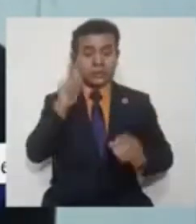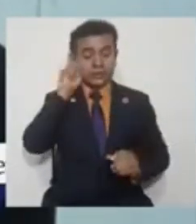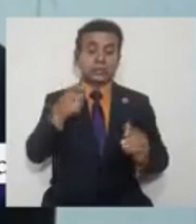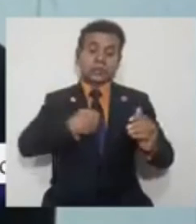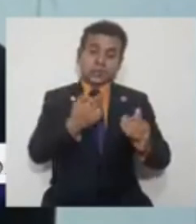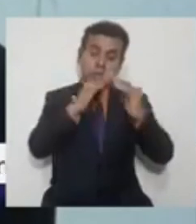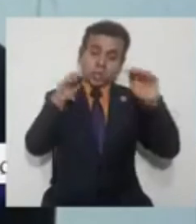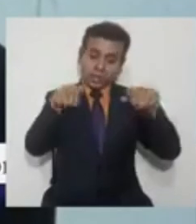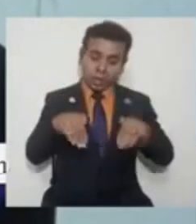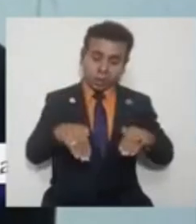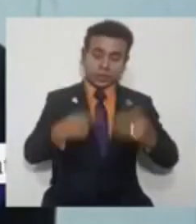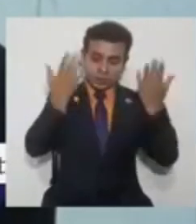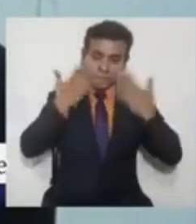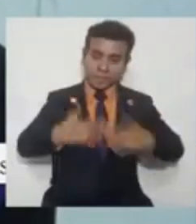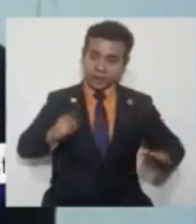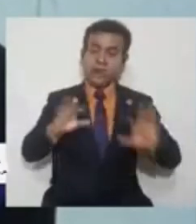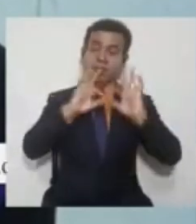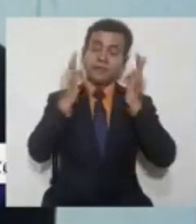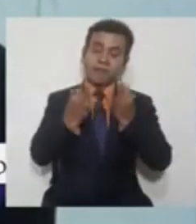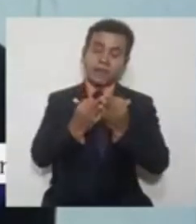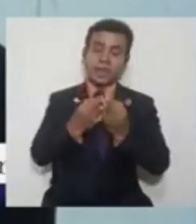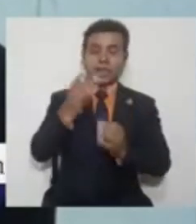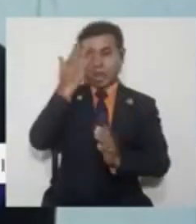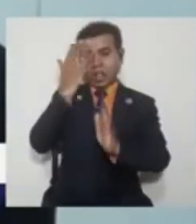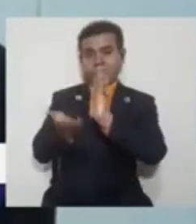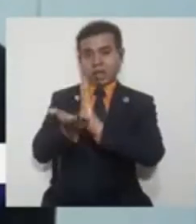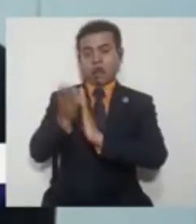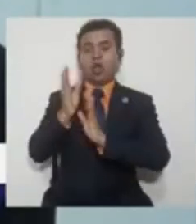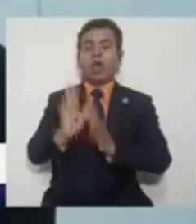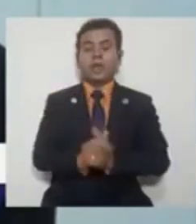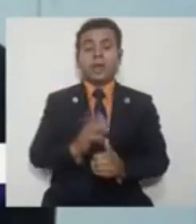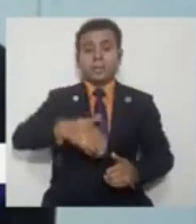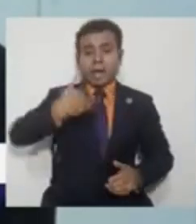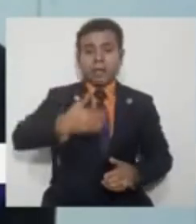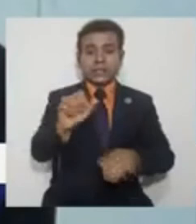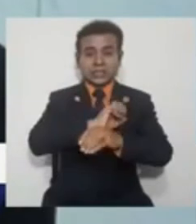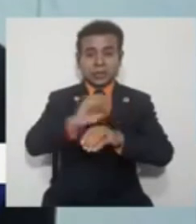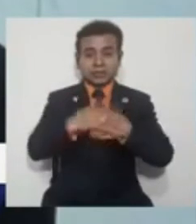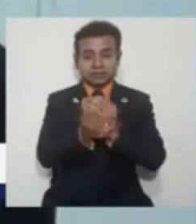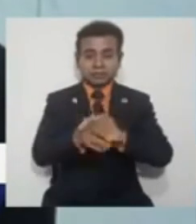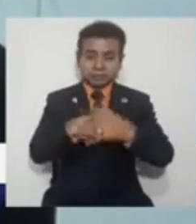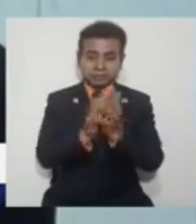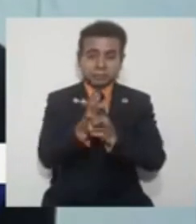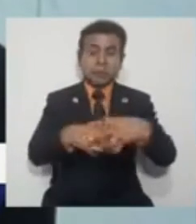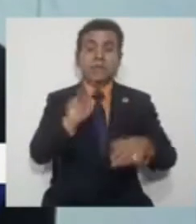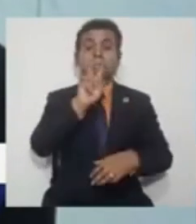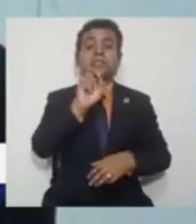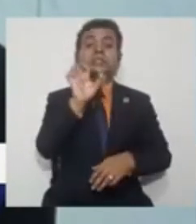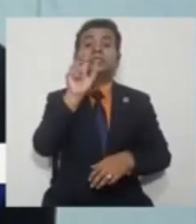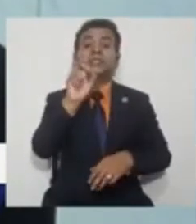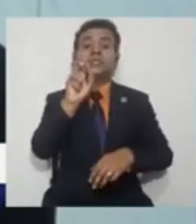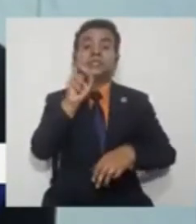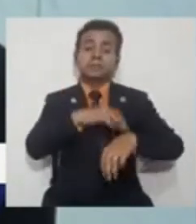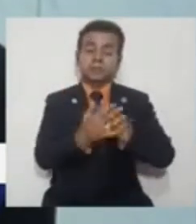জন্য উৎসাহিত করুন, একজন থেকে আরেকজনের মধ্যে কমপক্ষে 3 ফুট শারীরিক দূরত্ব বজায় রাখুন, সর্দি কাশি